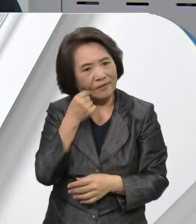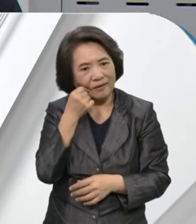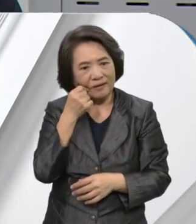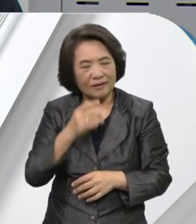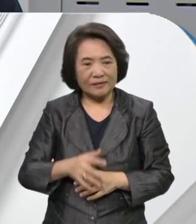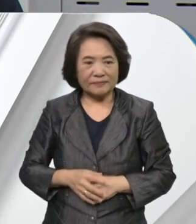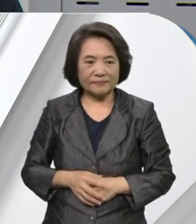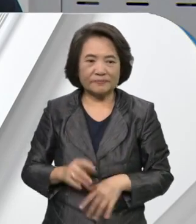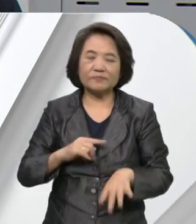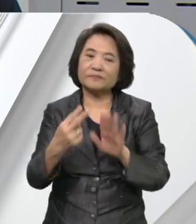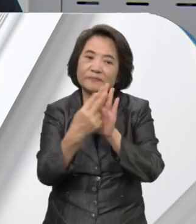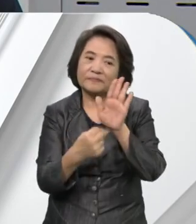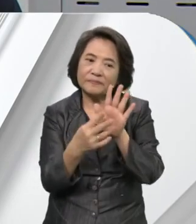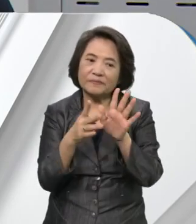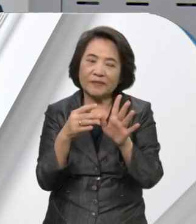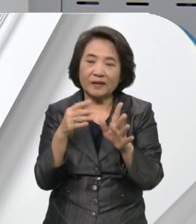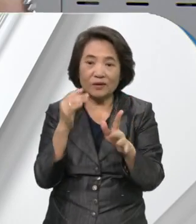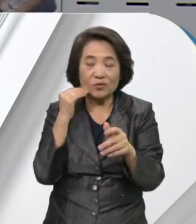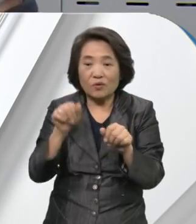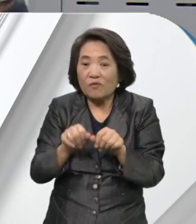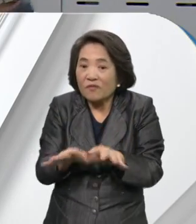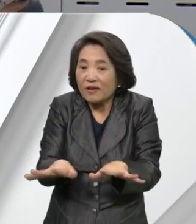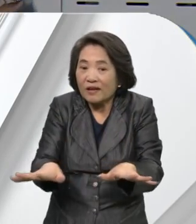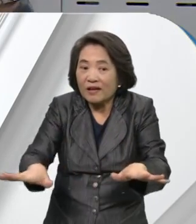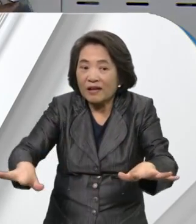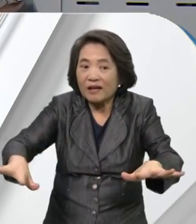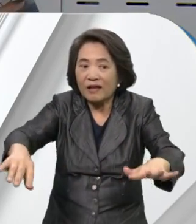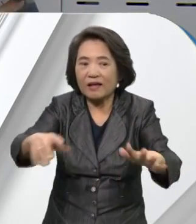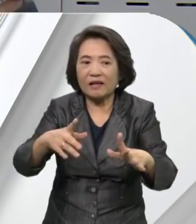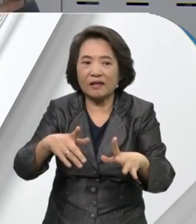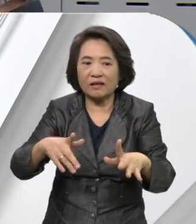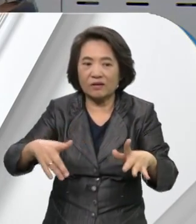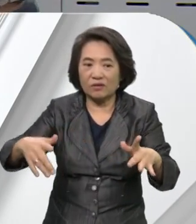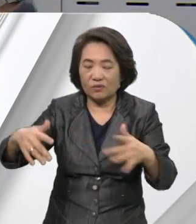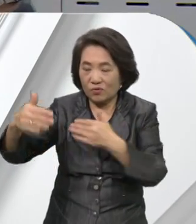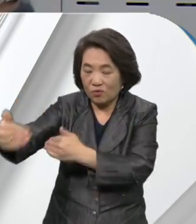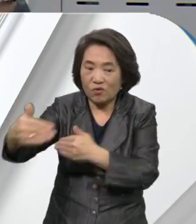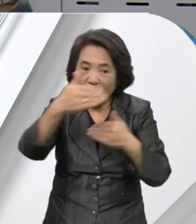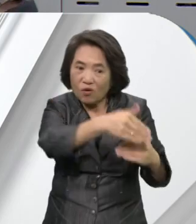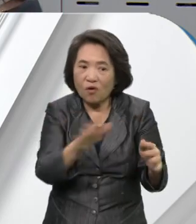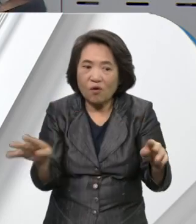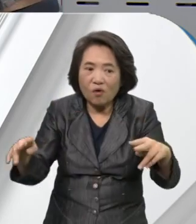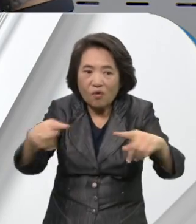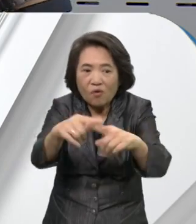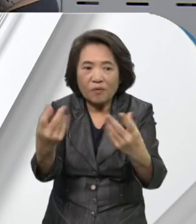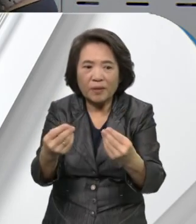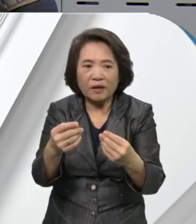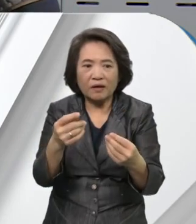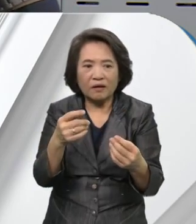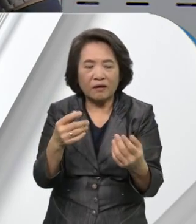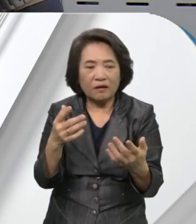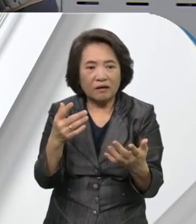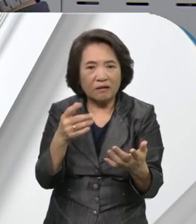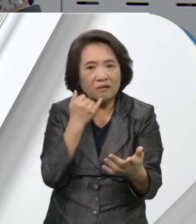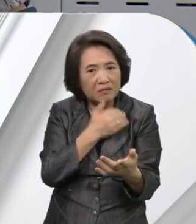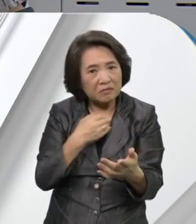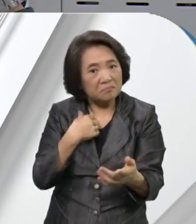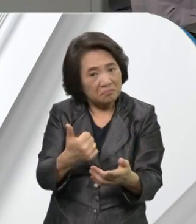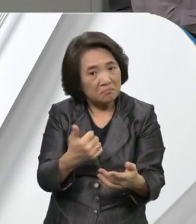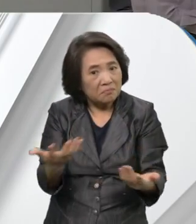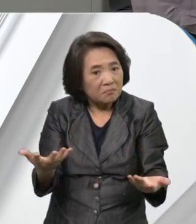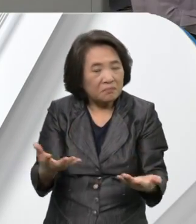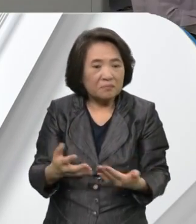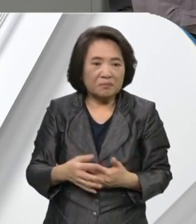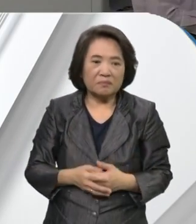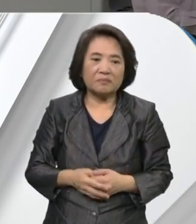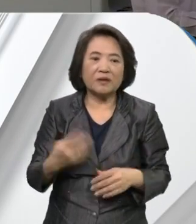果我们既然是要分流的话，那如果维持两段不会流，那是不是会有更好的一个效果？